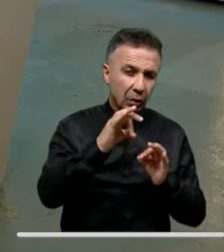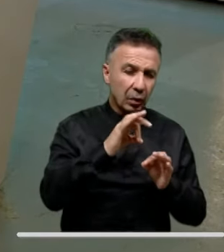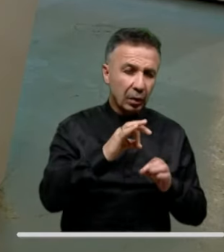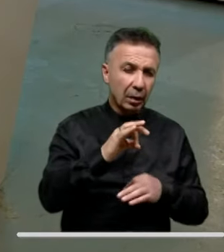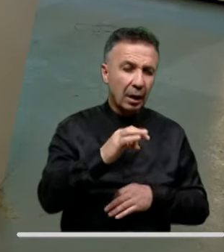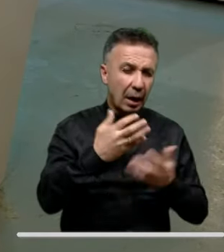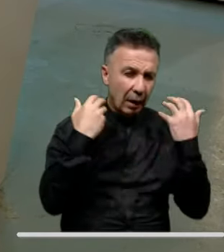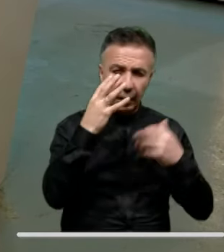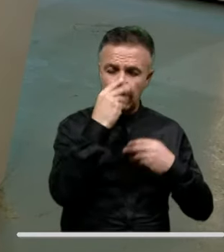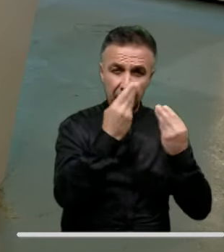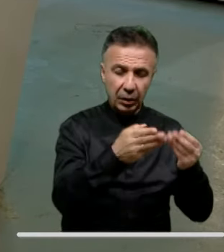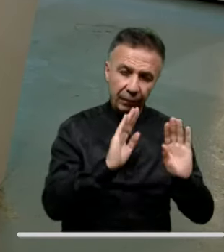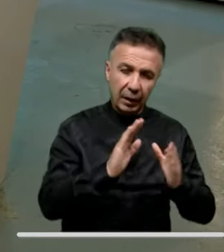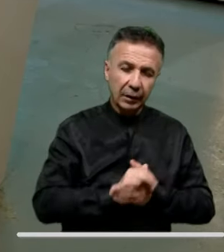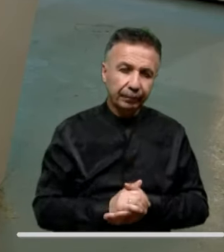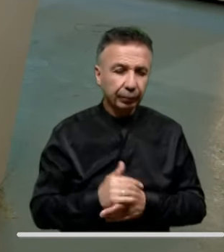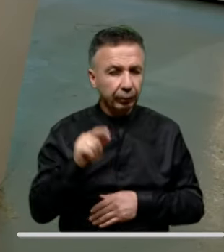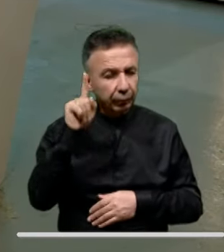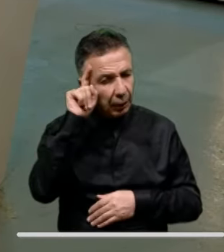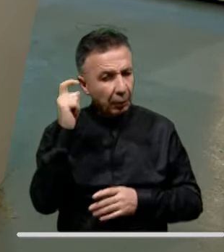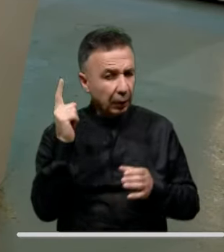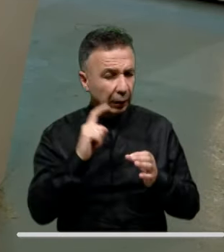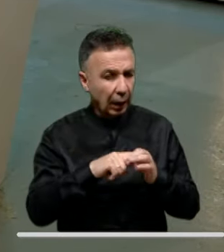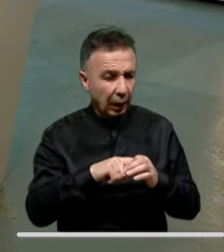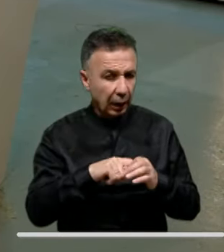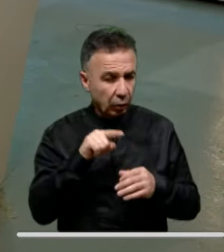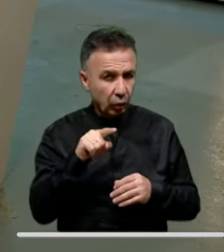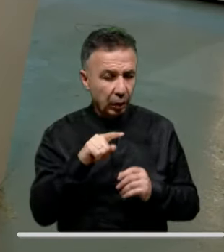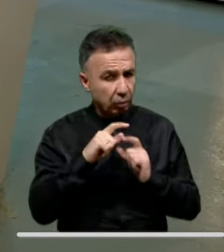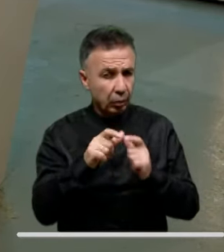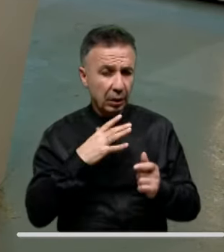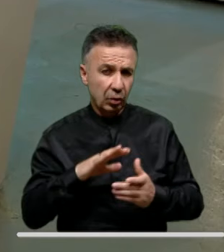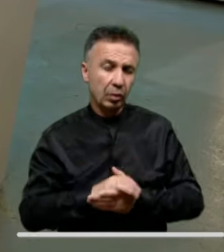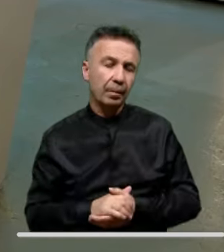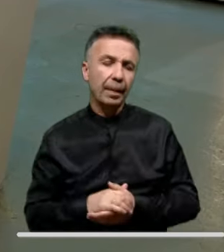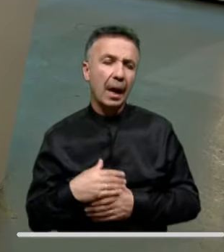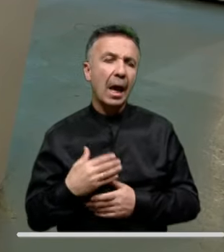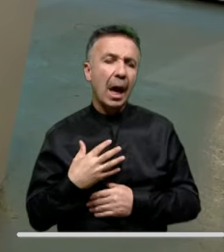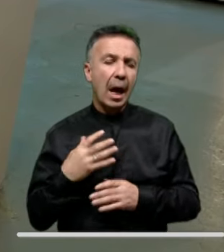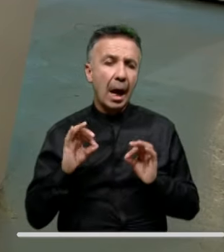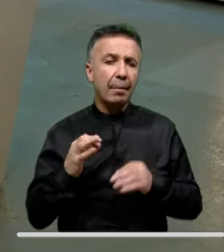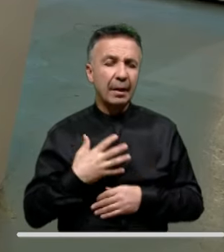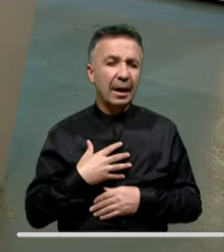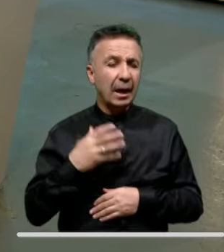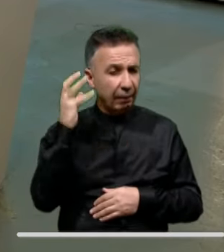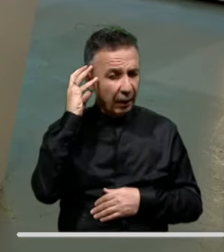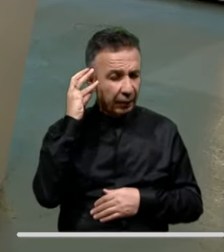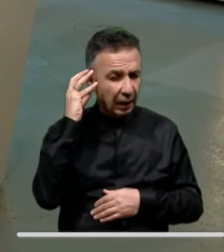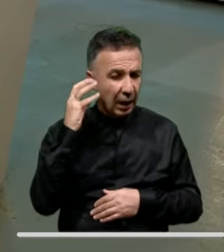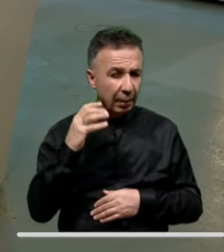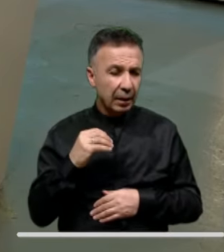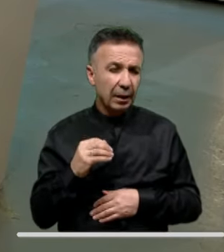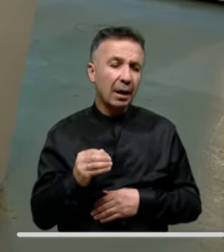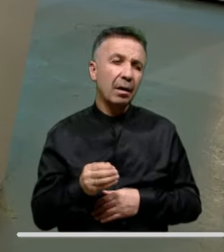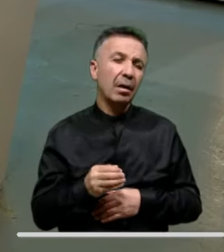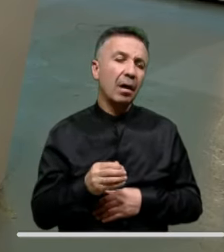Allah kabul etsin. Fakat aklıma takılan bir şey var. Bunu sormak istiyorum. Bunu hem Diyanet Vakfı üzerinden hem de bu işi yapan diğer vakıf,